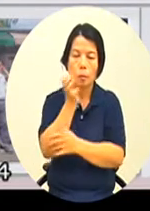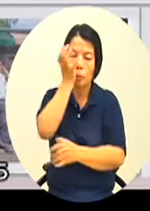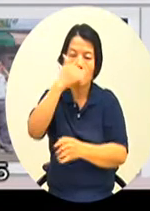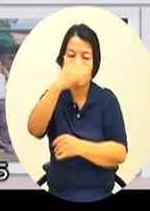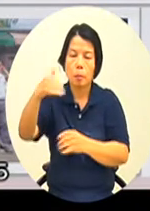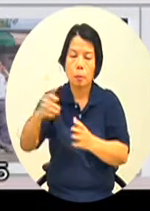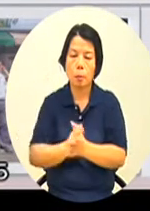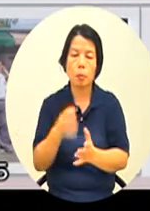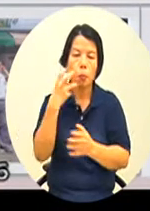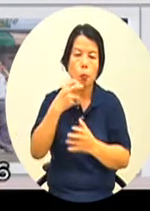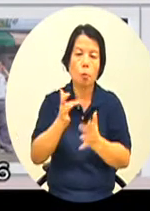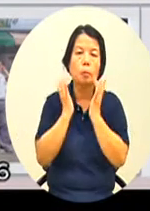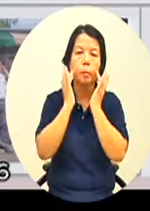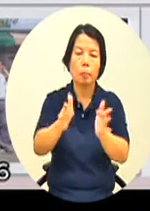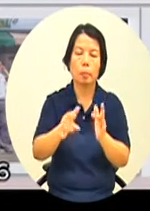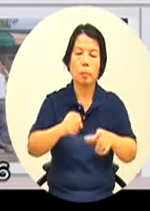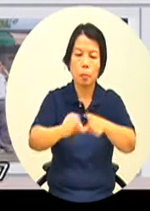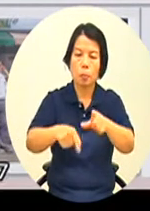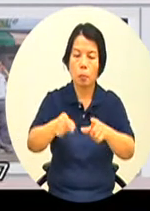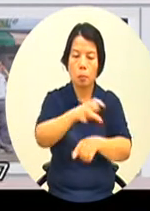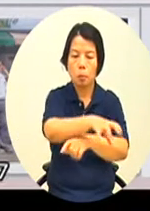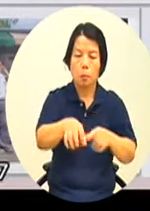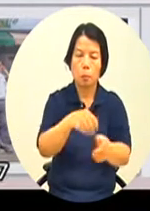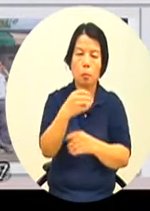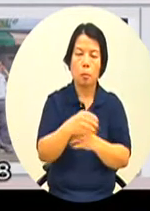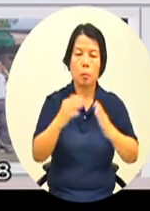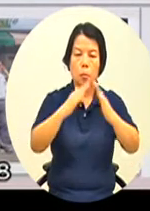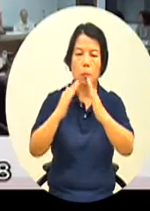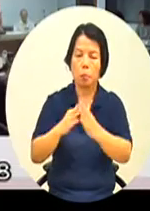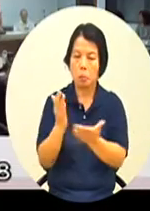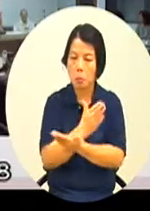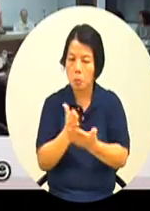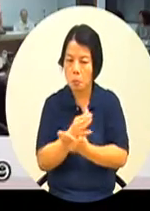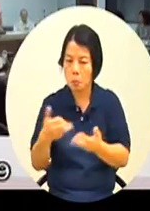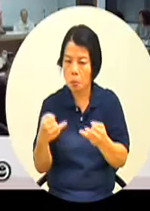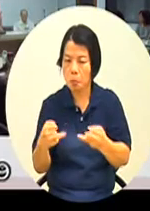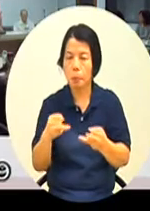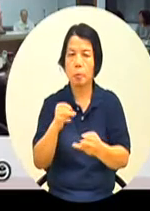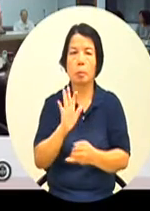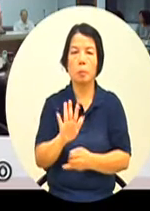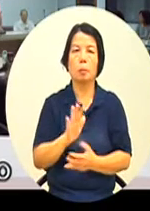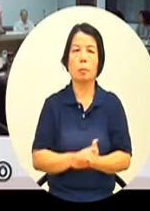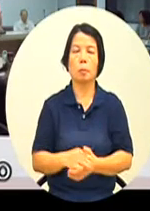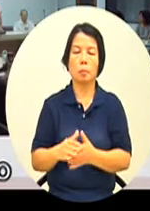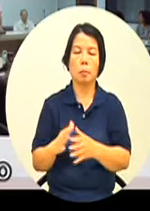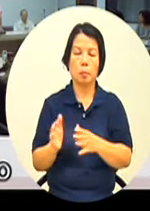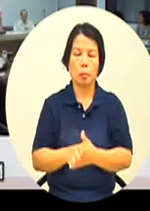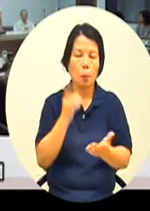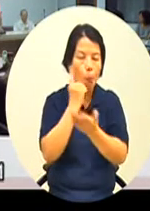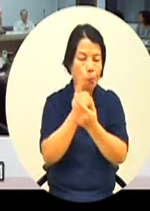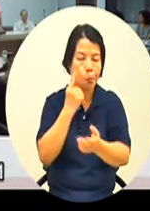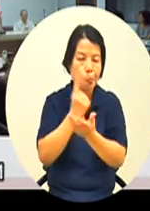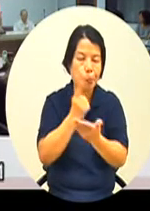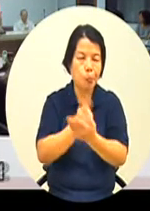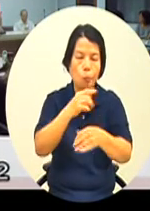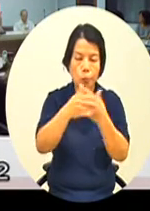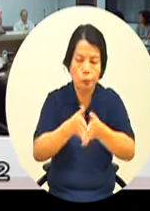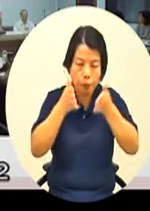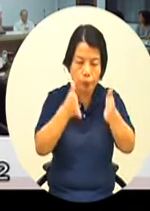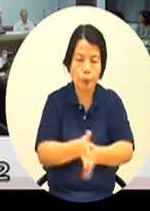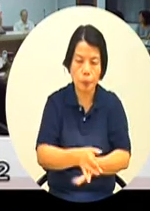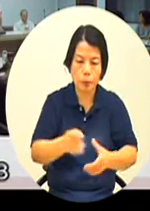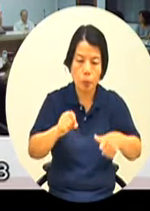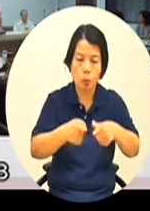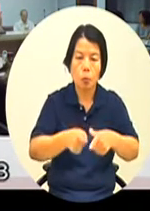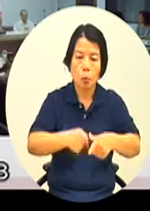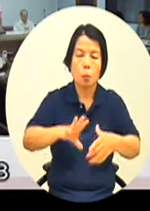场公司等3家的绩效考核。另外，我们每个月针对各机关的公文时效